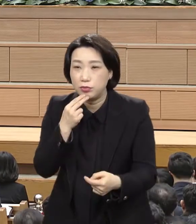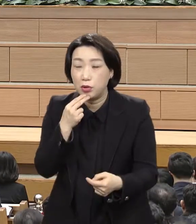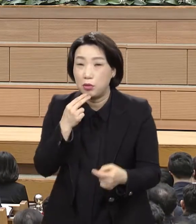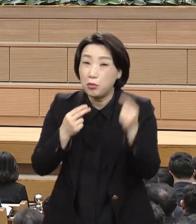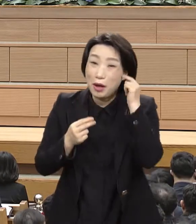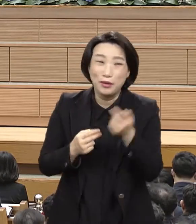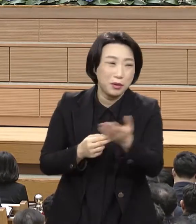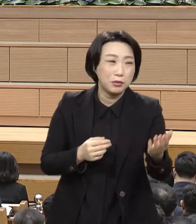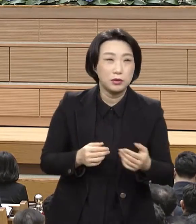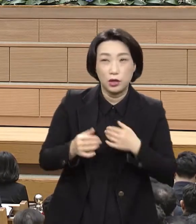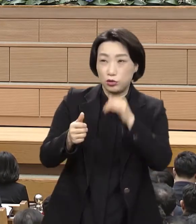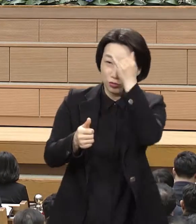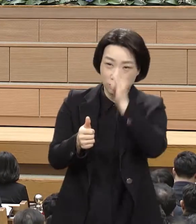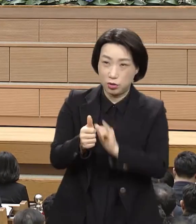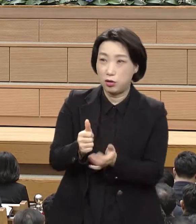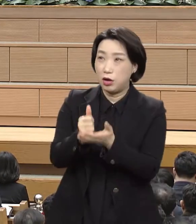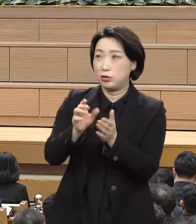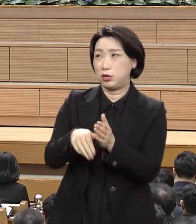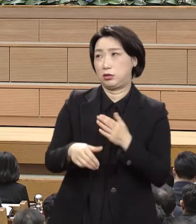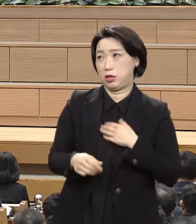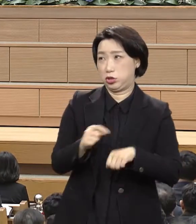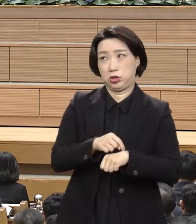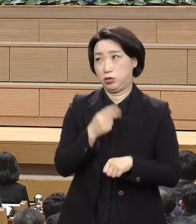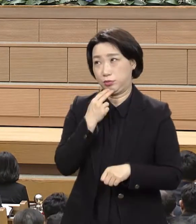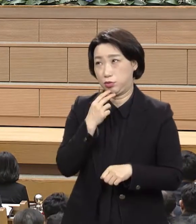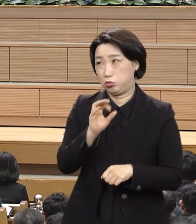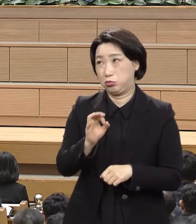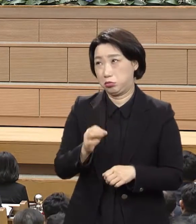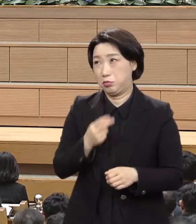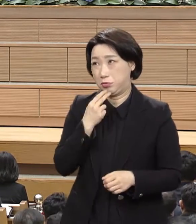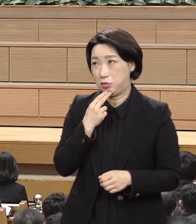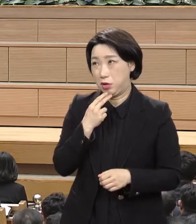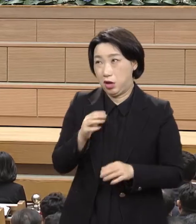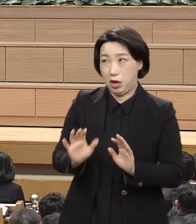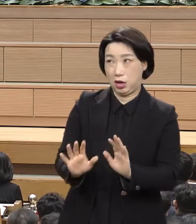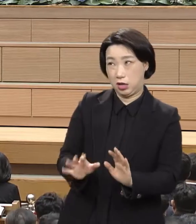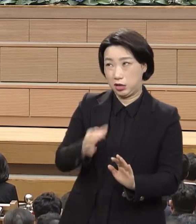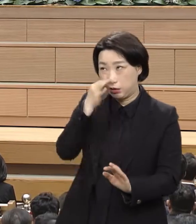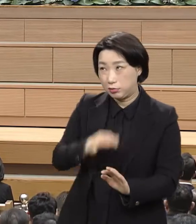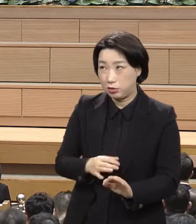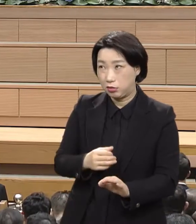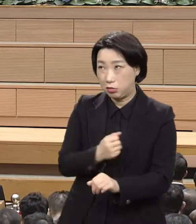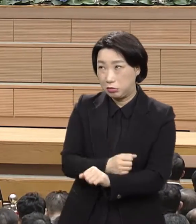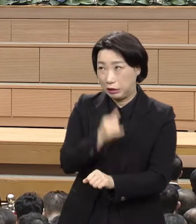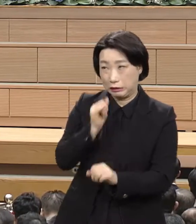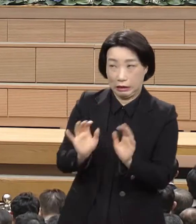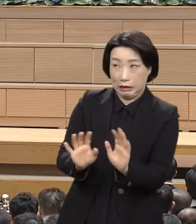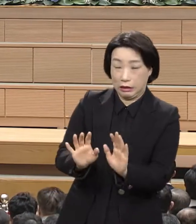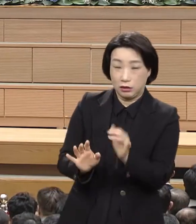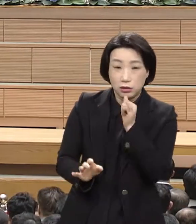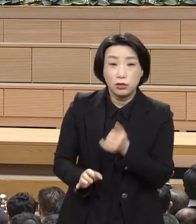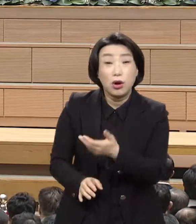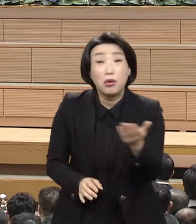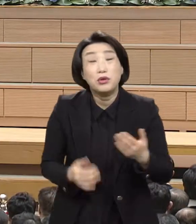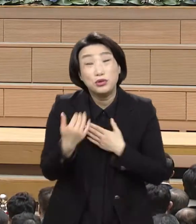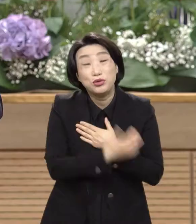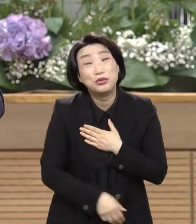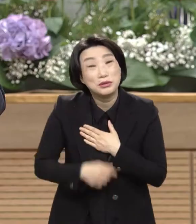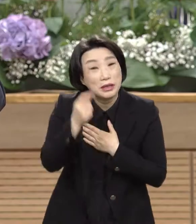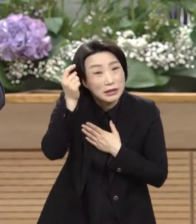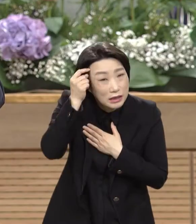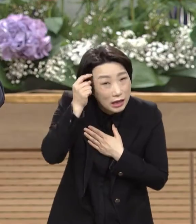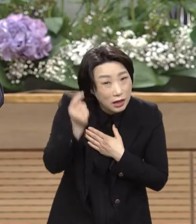없어. 내가 또 돈도 떠야 돼. 그러려면 힘들어. 여러분, 육체가 그런 생각을